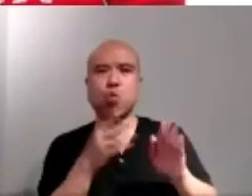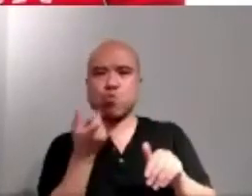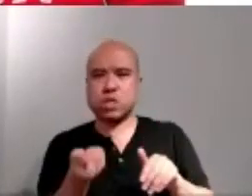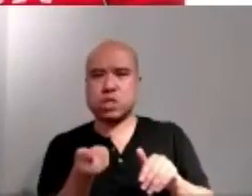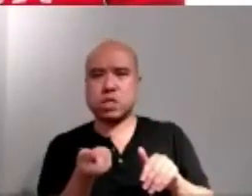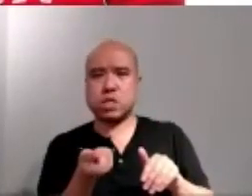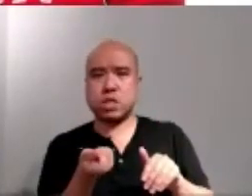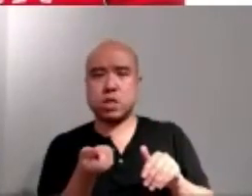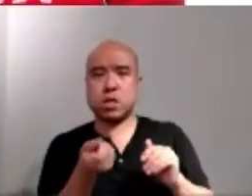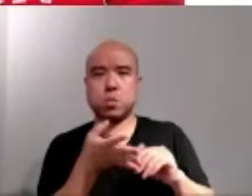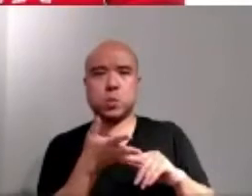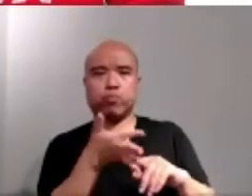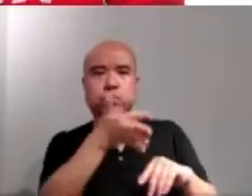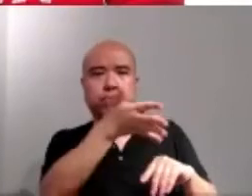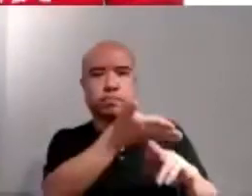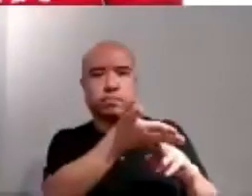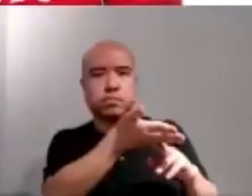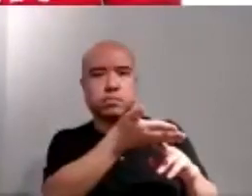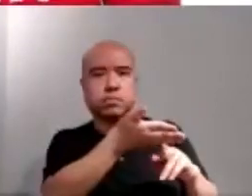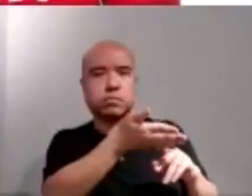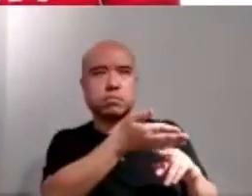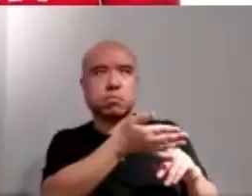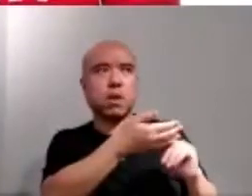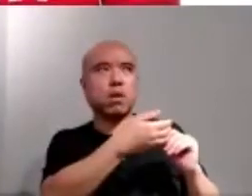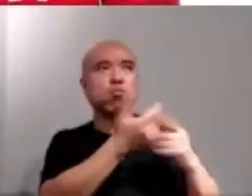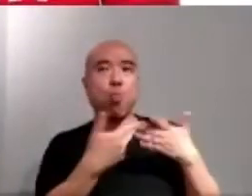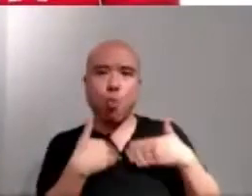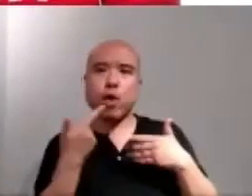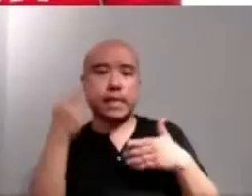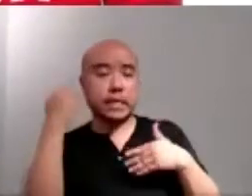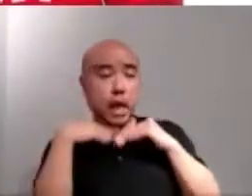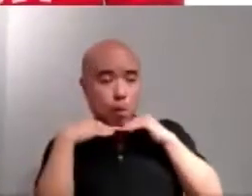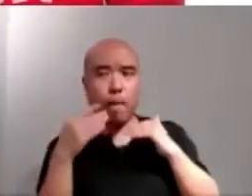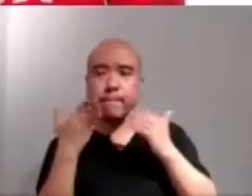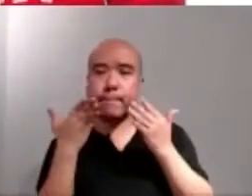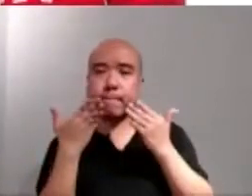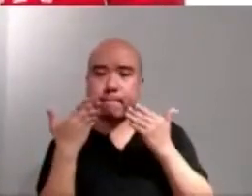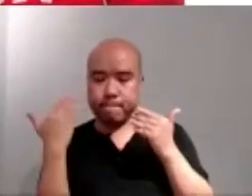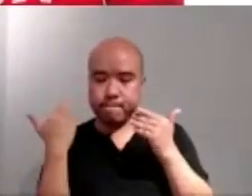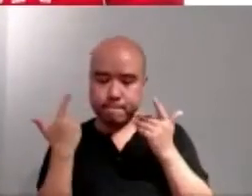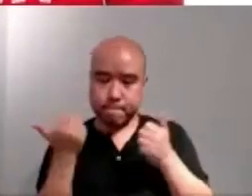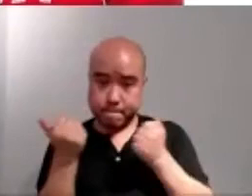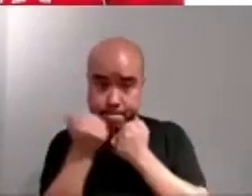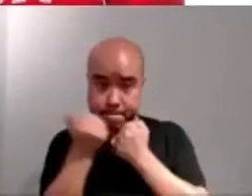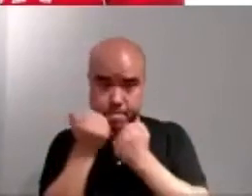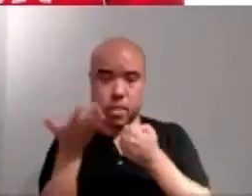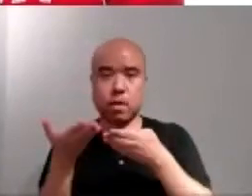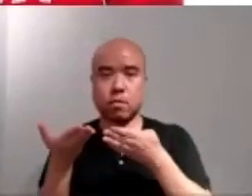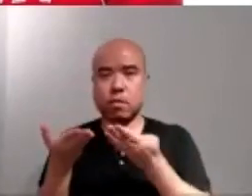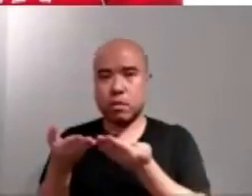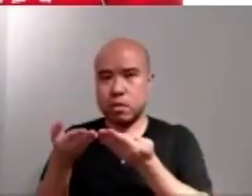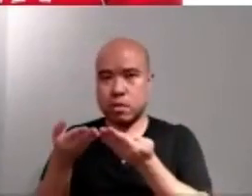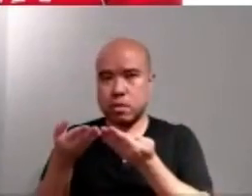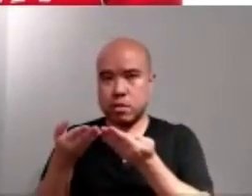家長好難 access 到啲 resources 啦。咁所以其實我哋 app 嘅最大嘅特色就可以做到一個資源整合嘅功能啦，同埋我哋可以提供